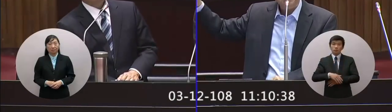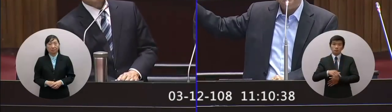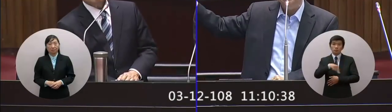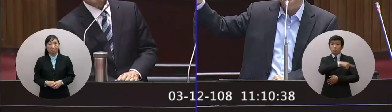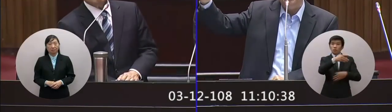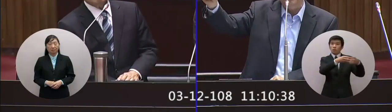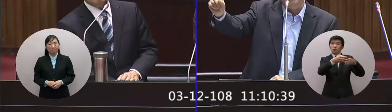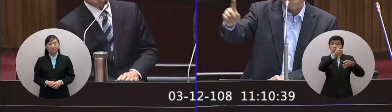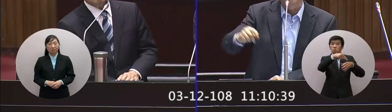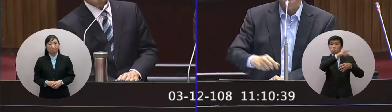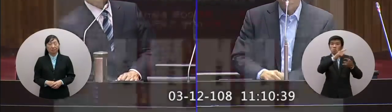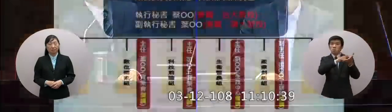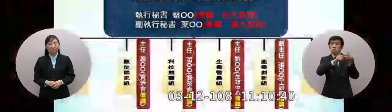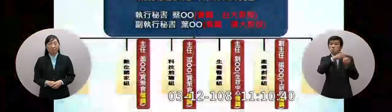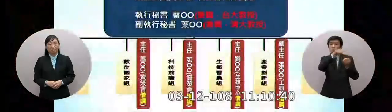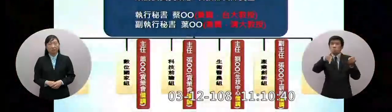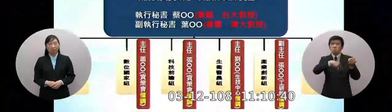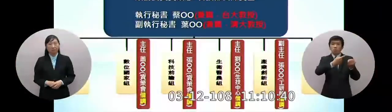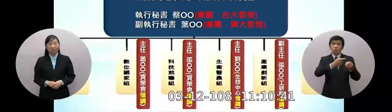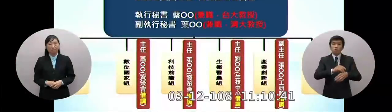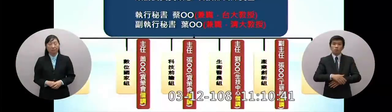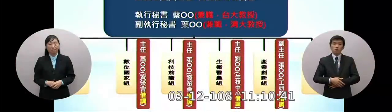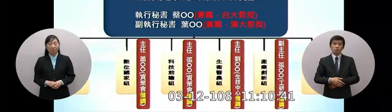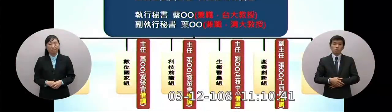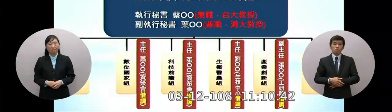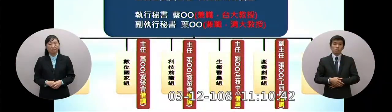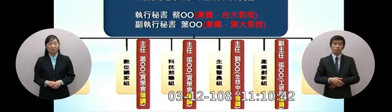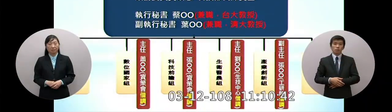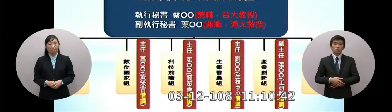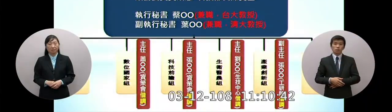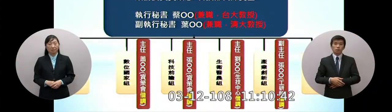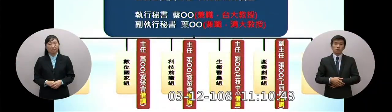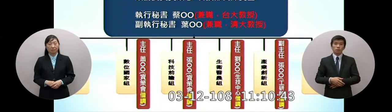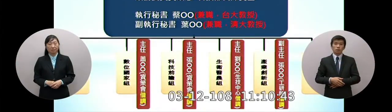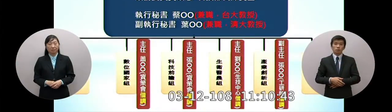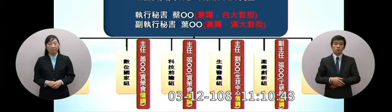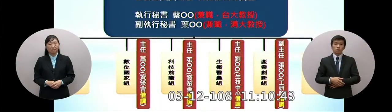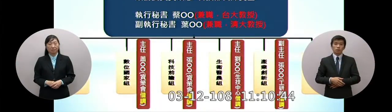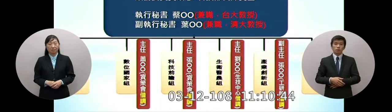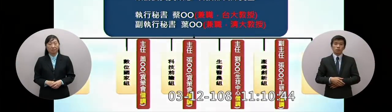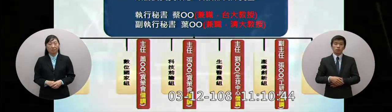定权就在这几个组长身上。一个是知识会调的，